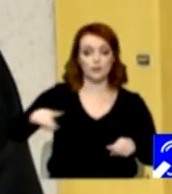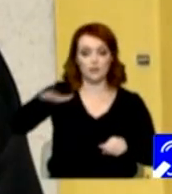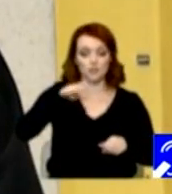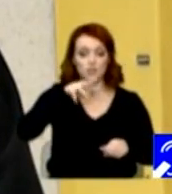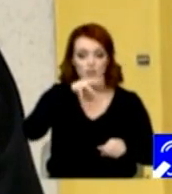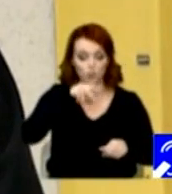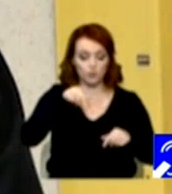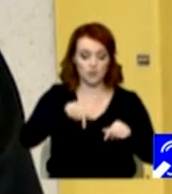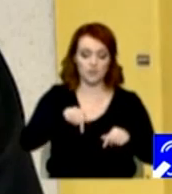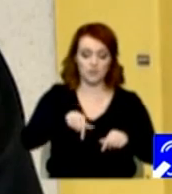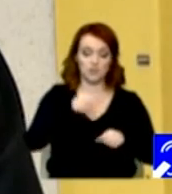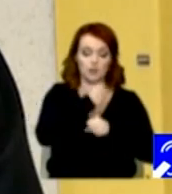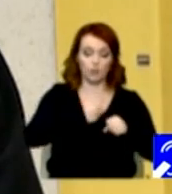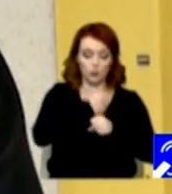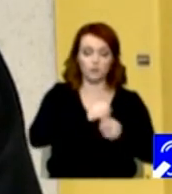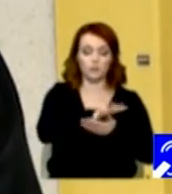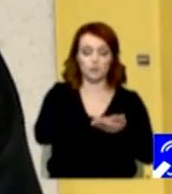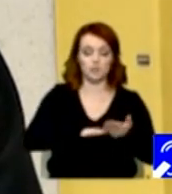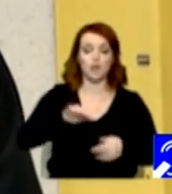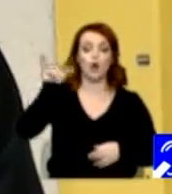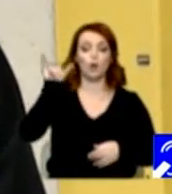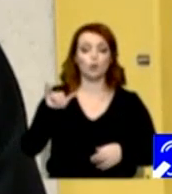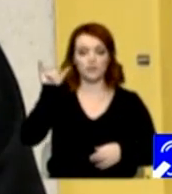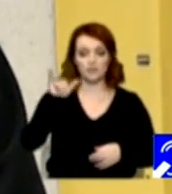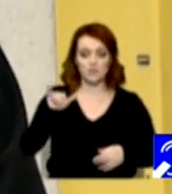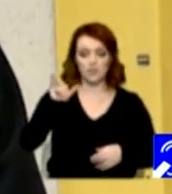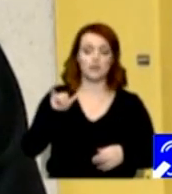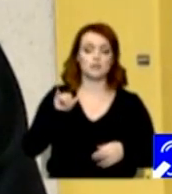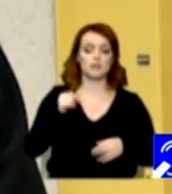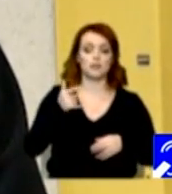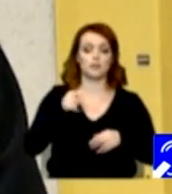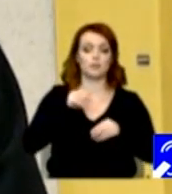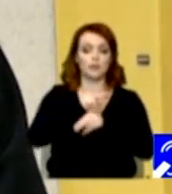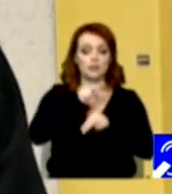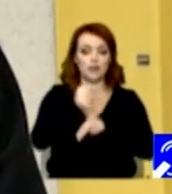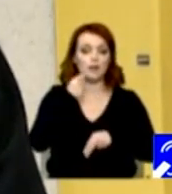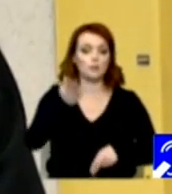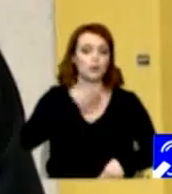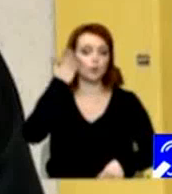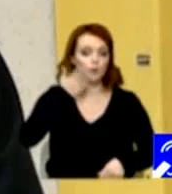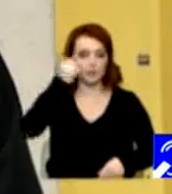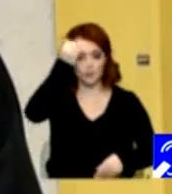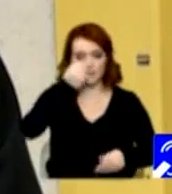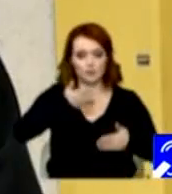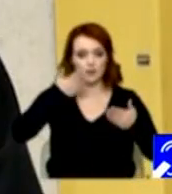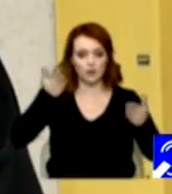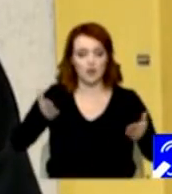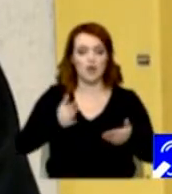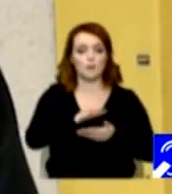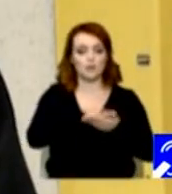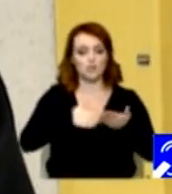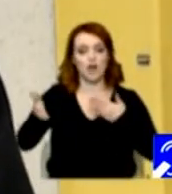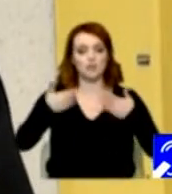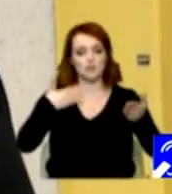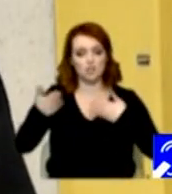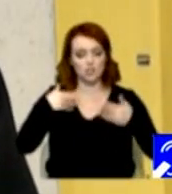las să înveți dușa clip ne obișnuim came Peugeot 206 știu Project mijloc A ischemiei Roman schimbăm